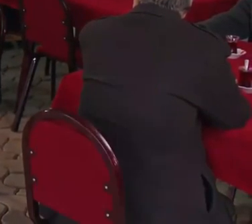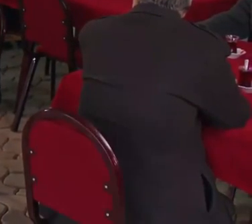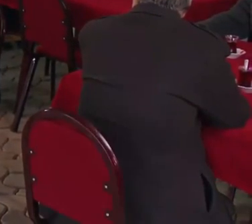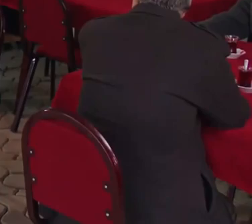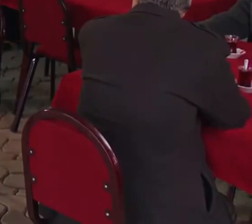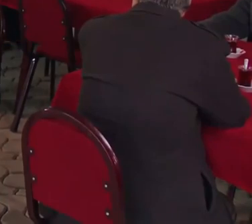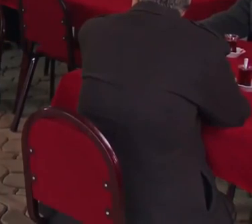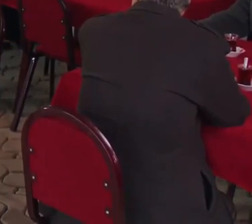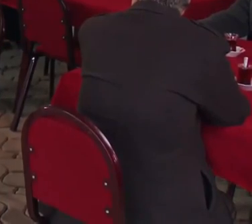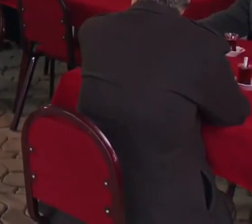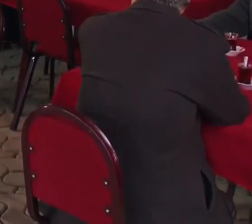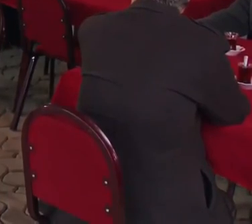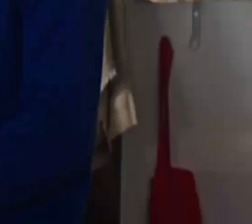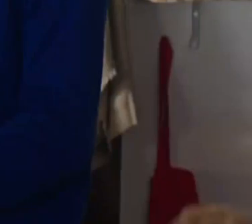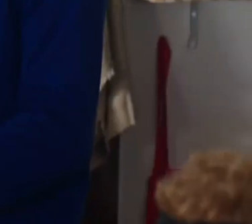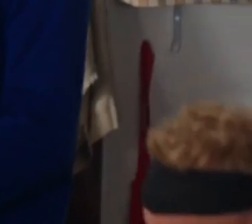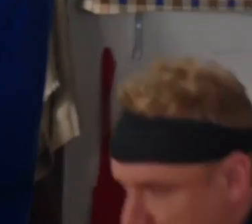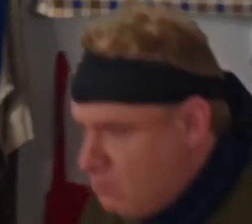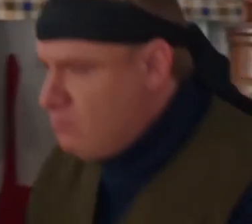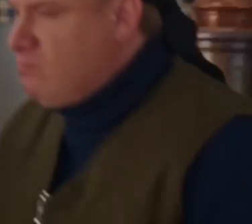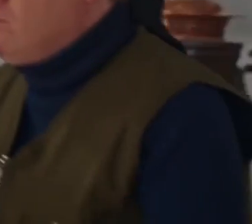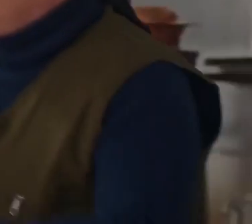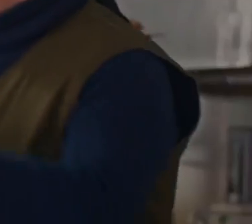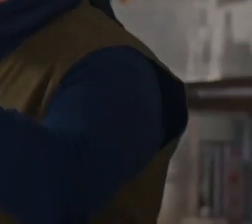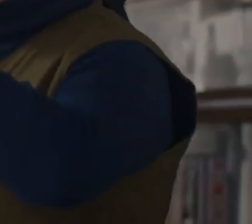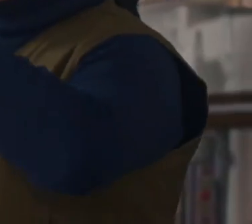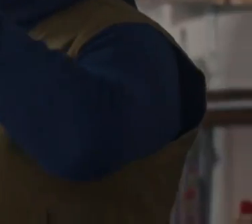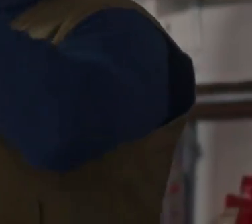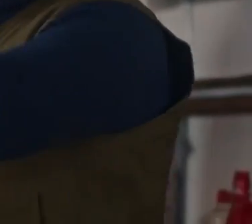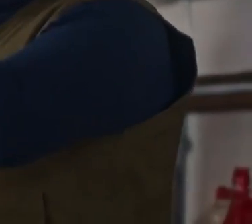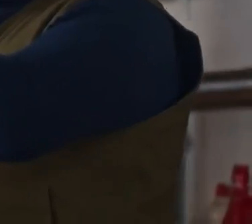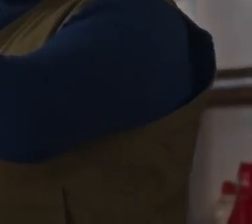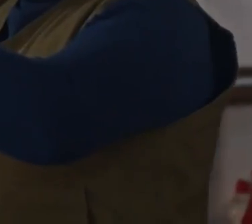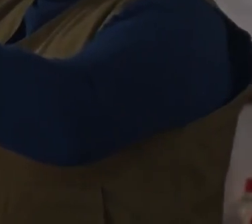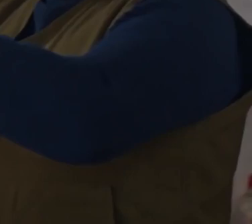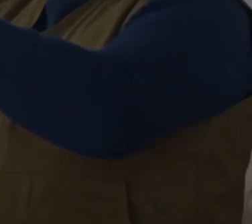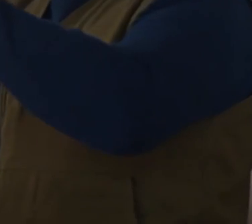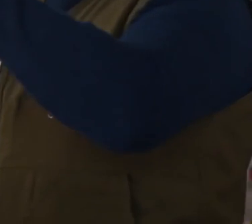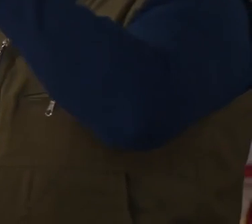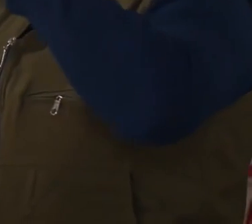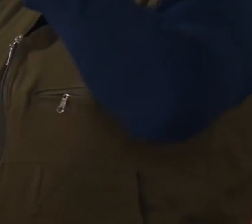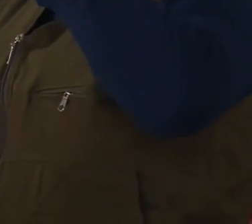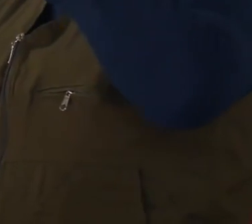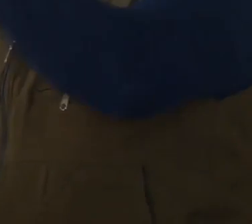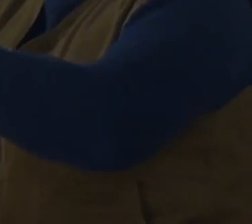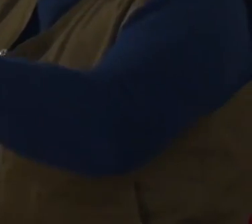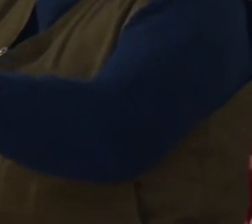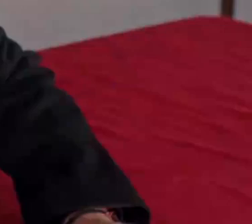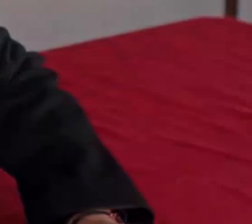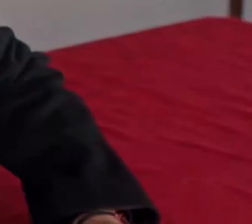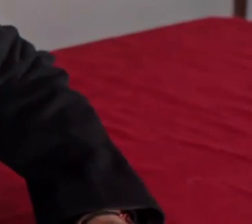Filmcilerin yan masasına oturdu. Ocak başındaki Yücel elinde bir kamayla doğrulan Helmut'a bakarken elini yaktı.